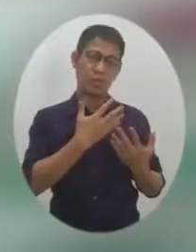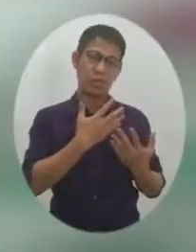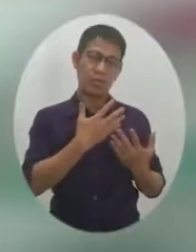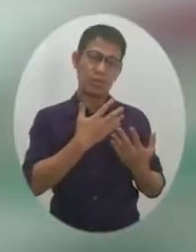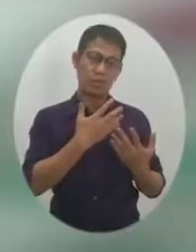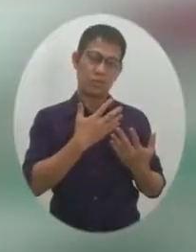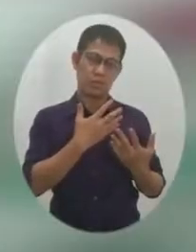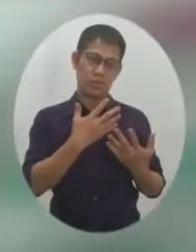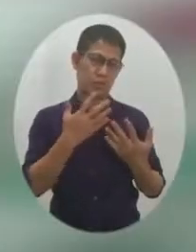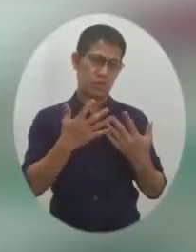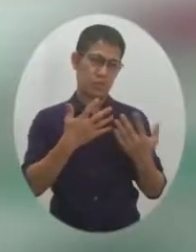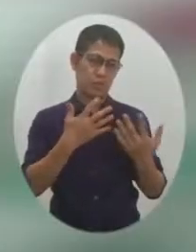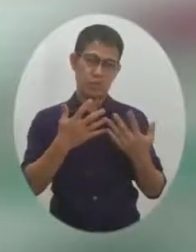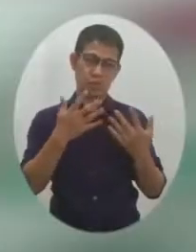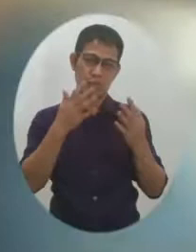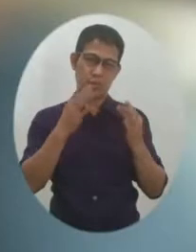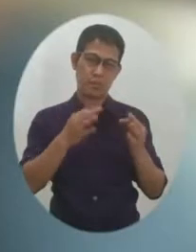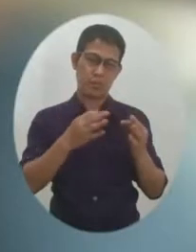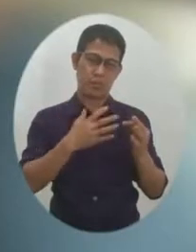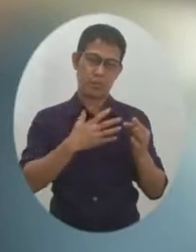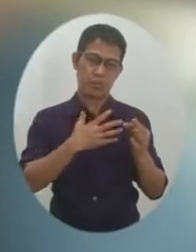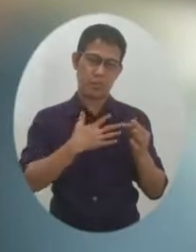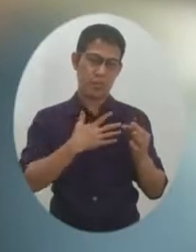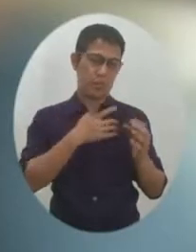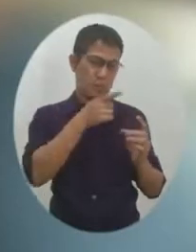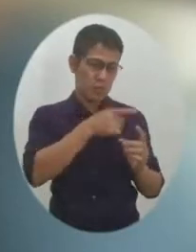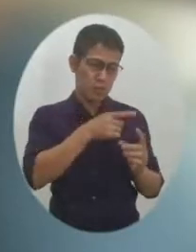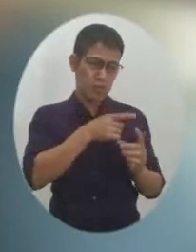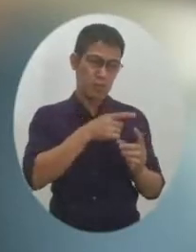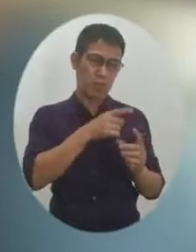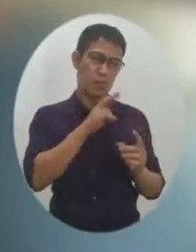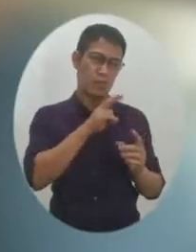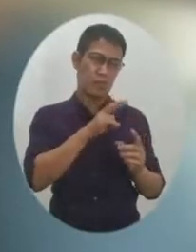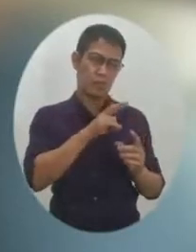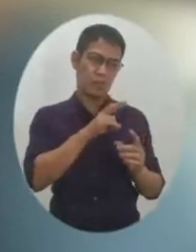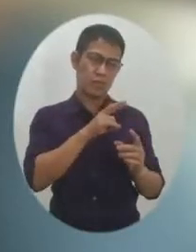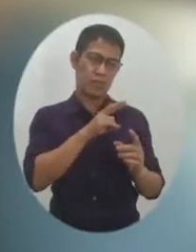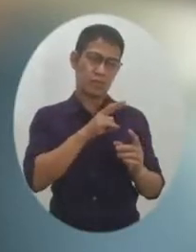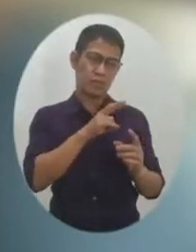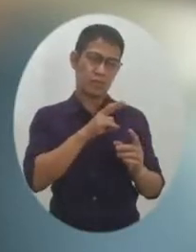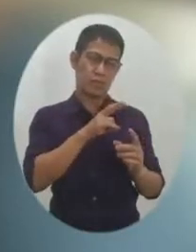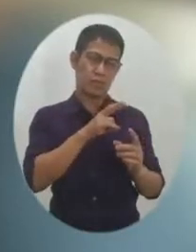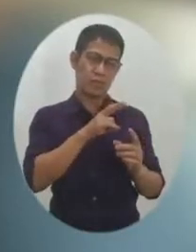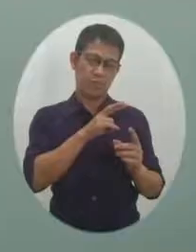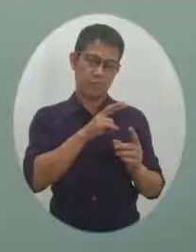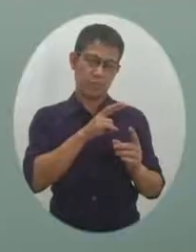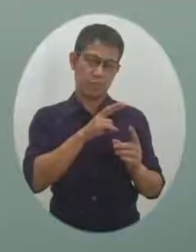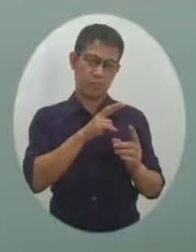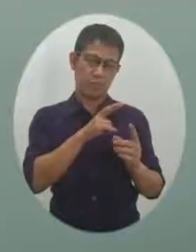ng aking loob. At pag kung ano man pong desisyon, sa kanya lang po talaga ako nakatingin.